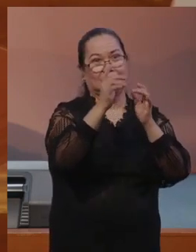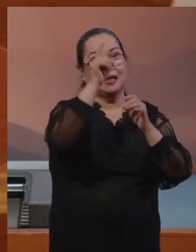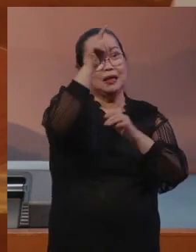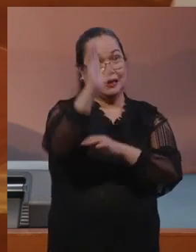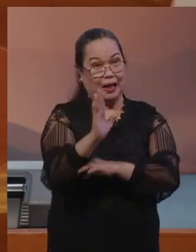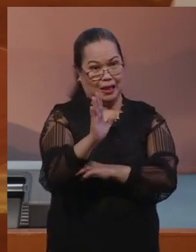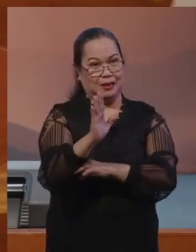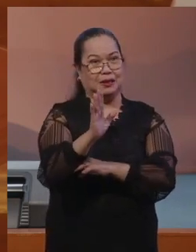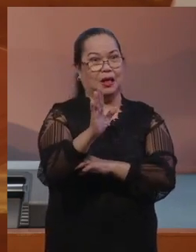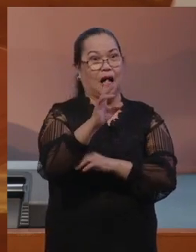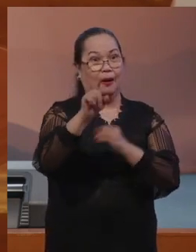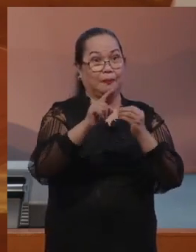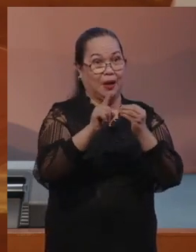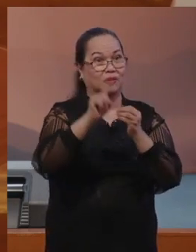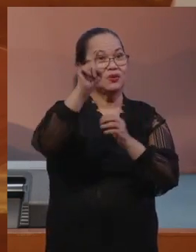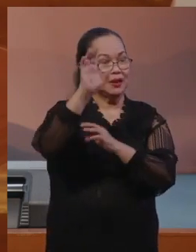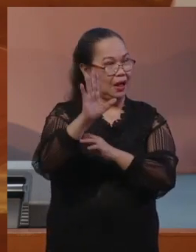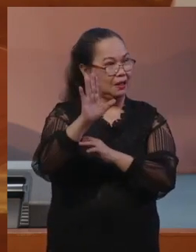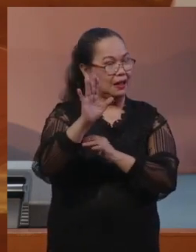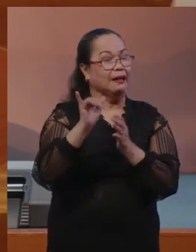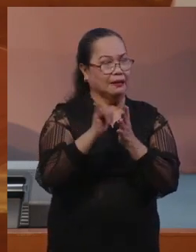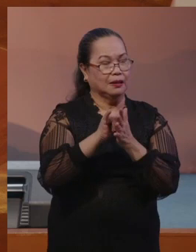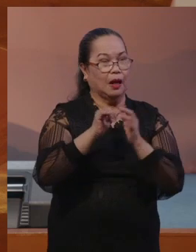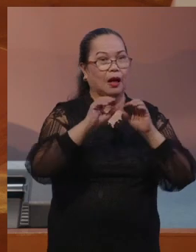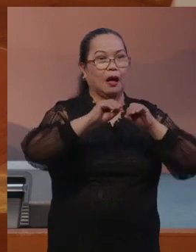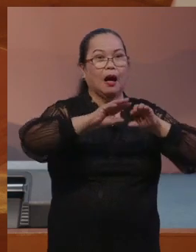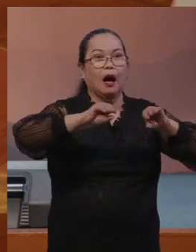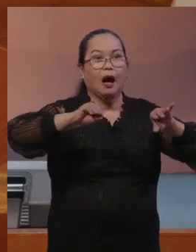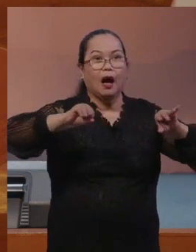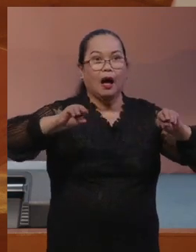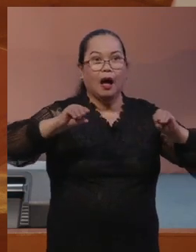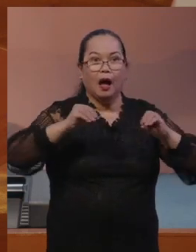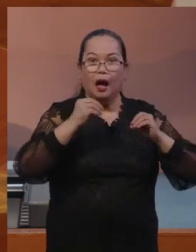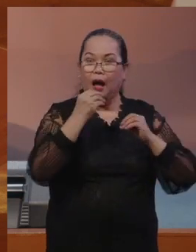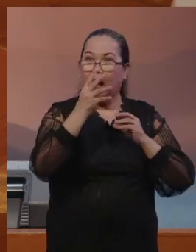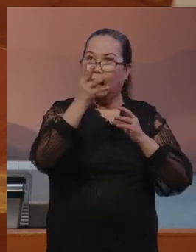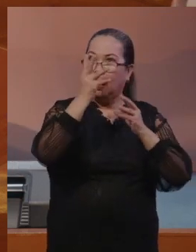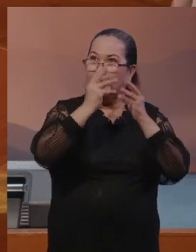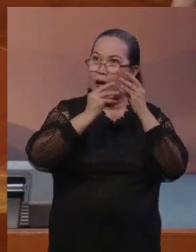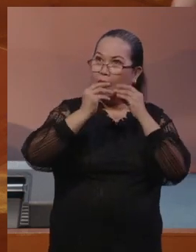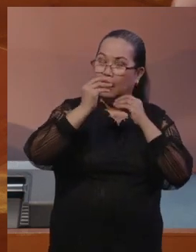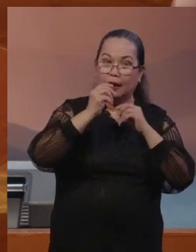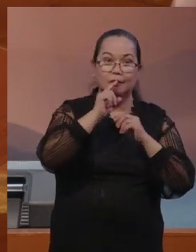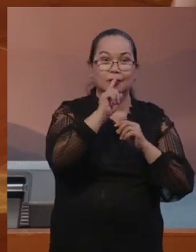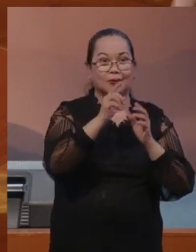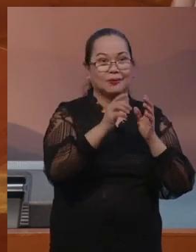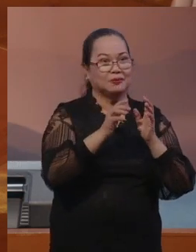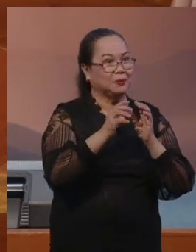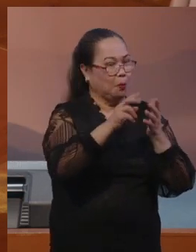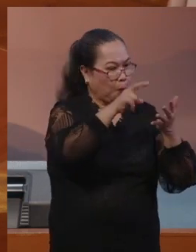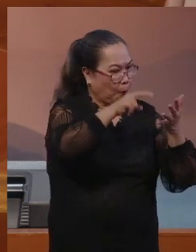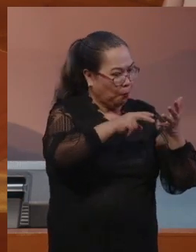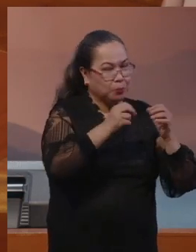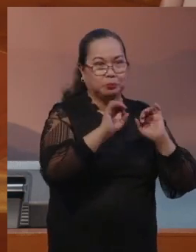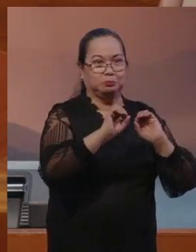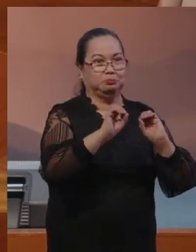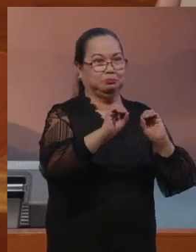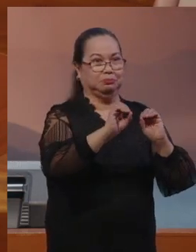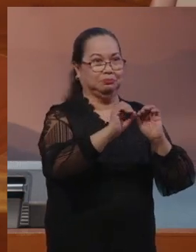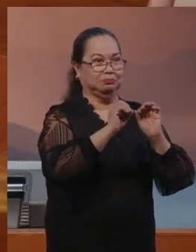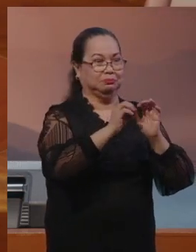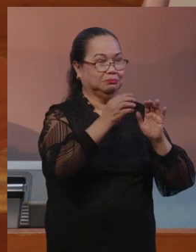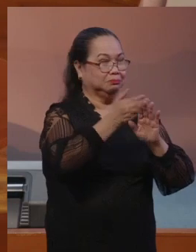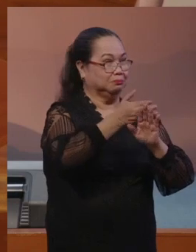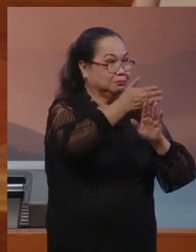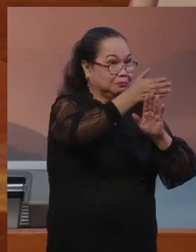sa kanila. Yun lang ang meron siya. Tingnan nyo yung verse 8. Sundan natin yung kwento. Before the men lay down, she